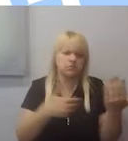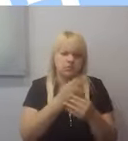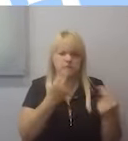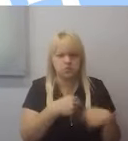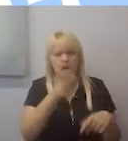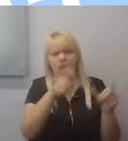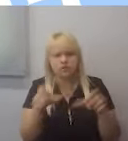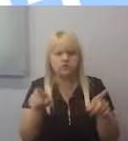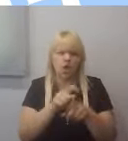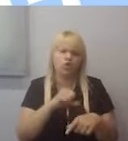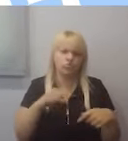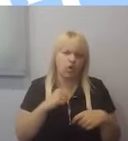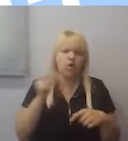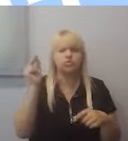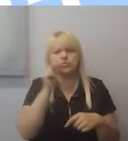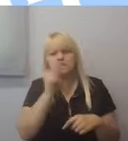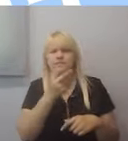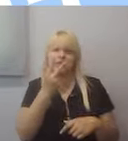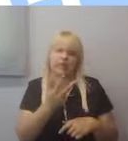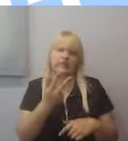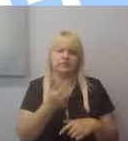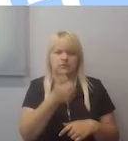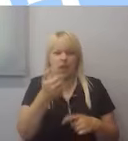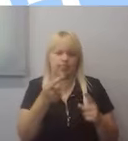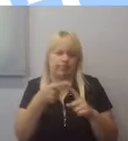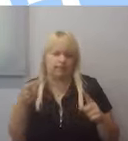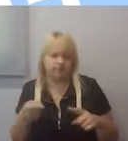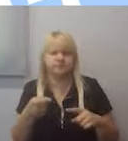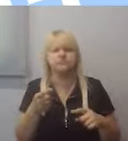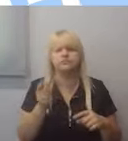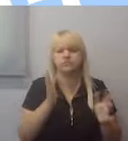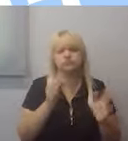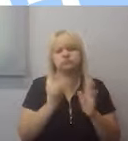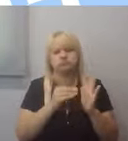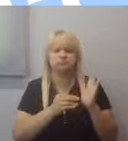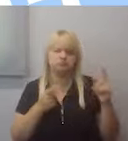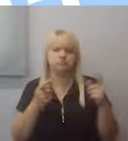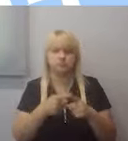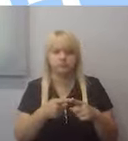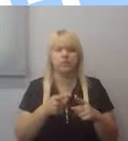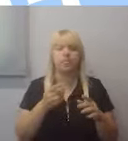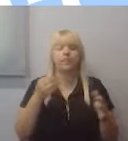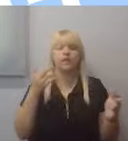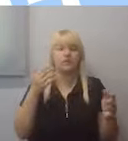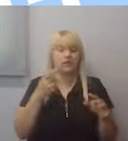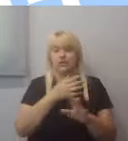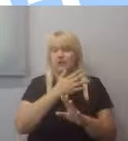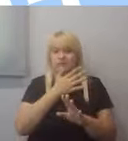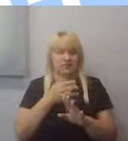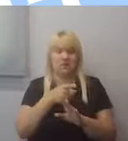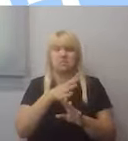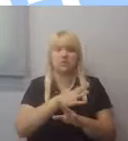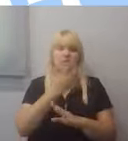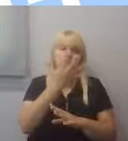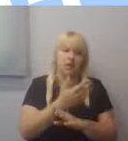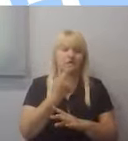kādas trīs mācības gadā nu ja līdz tam mums tās bija attiecīgi piecas un vienas ja tad mēs uzskatījām mēs